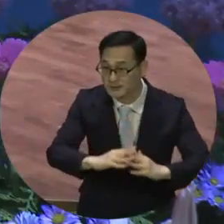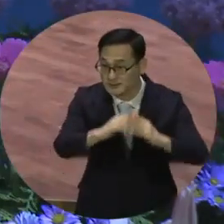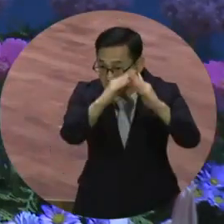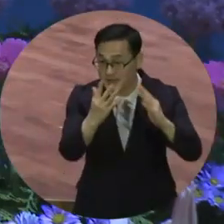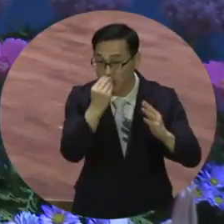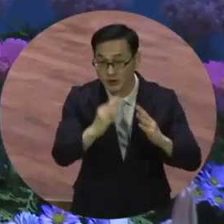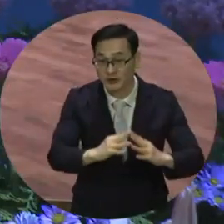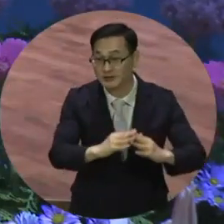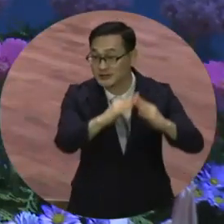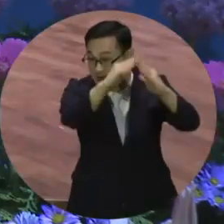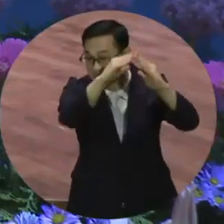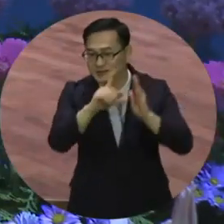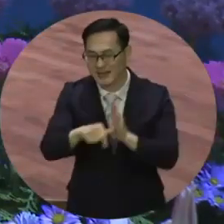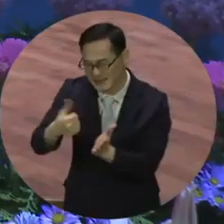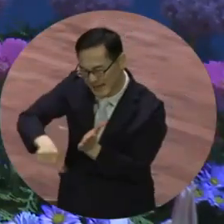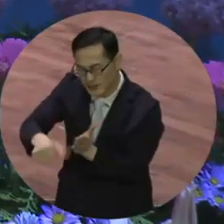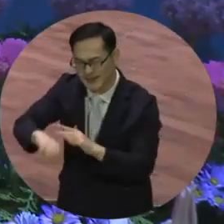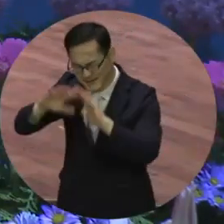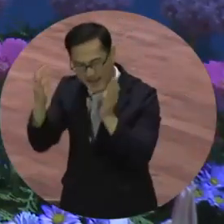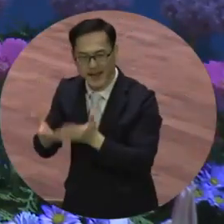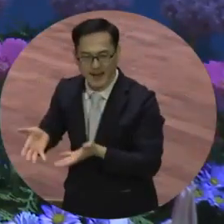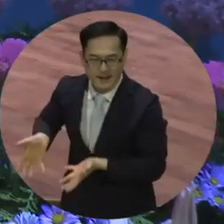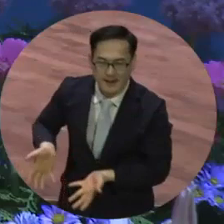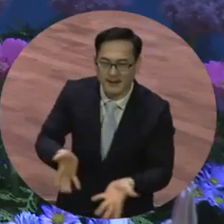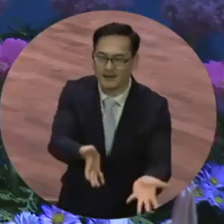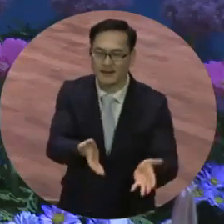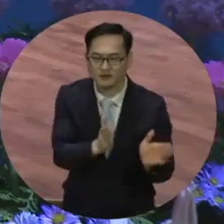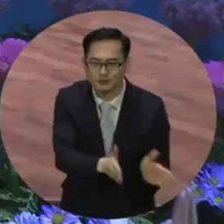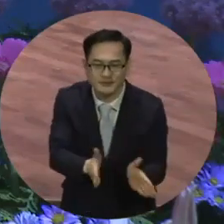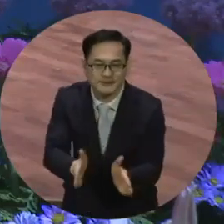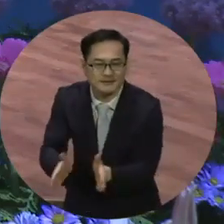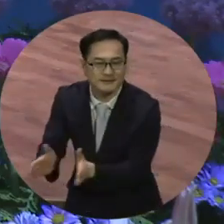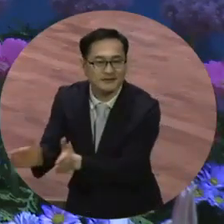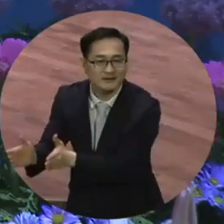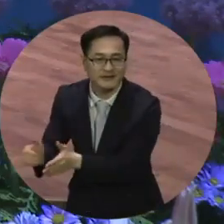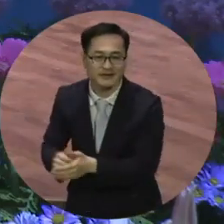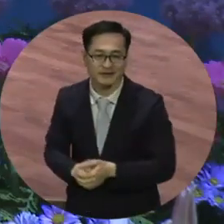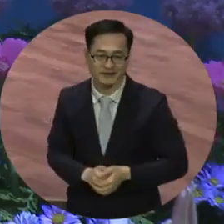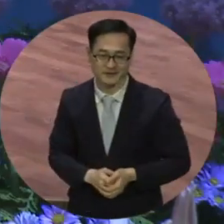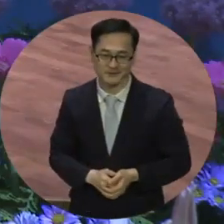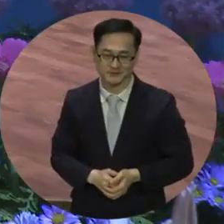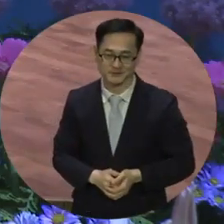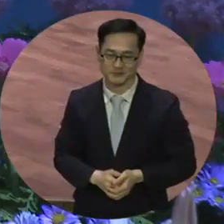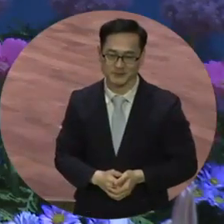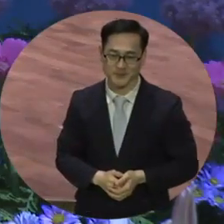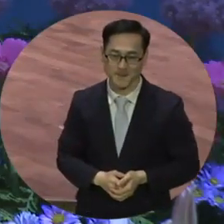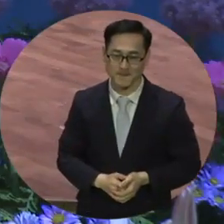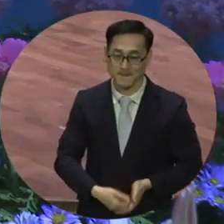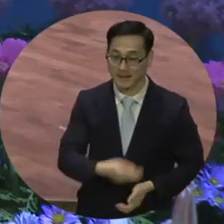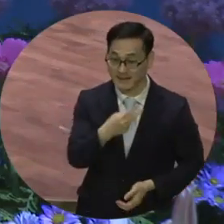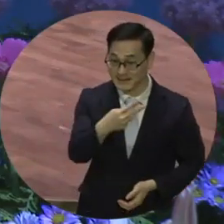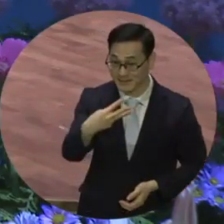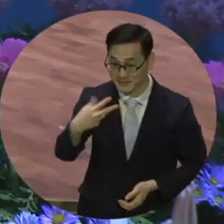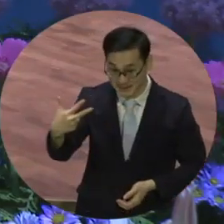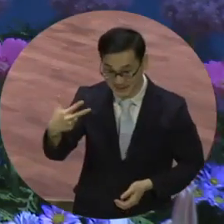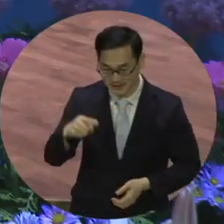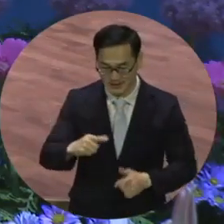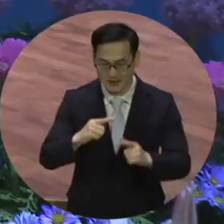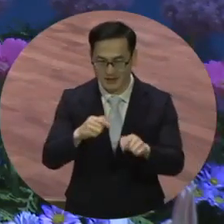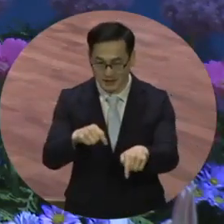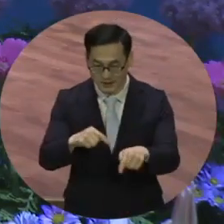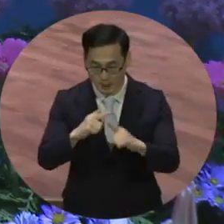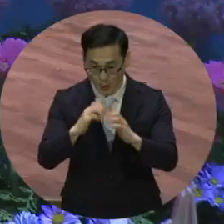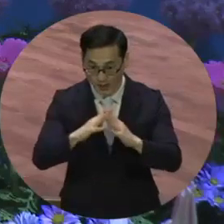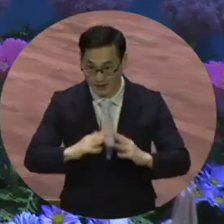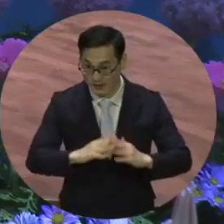아멘 되길 바랍니다. 이런 이 다윗의 이 고백이 이번 237 우리 본당 헌당을 위한